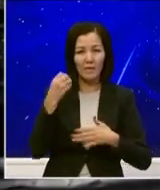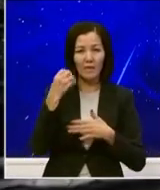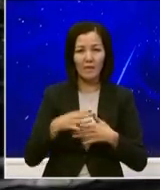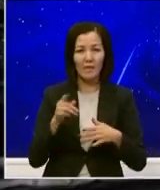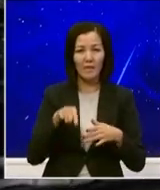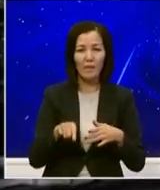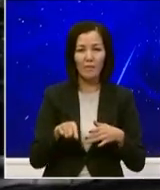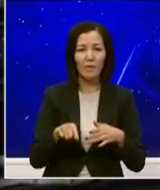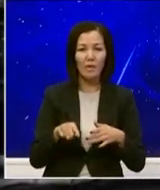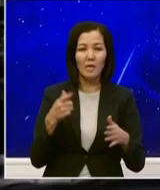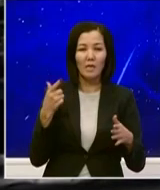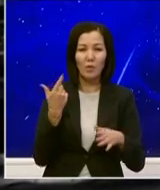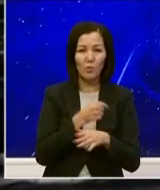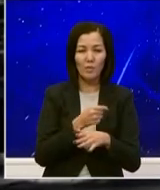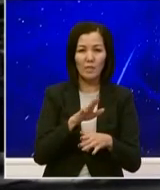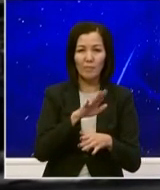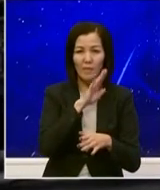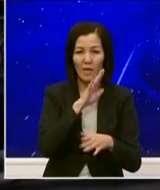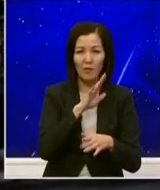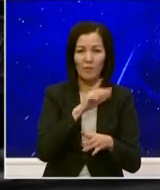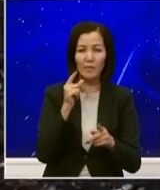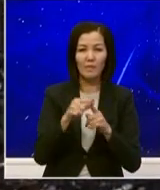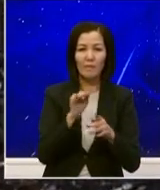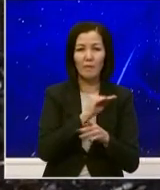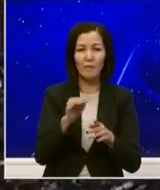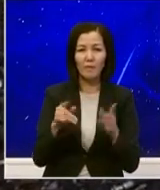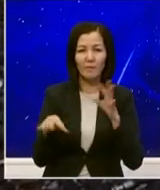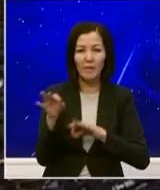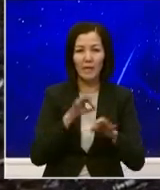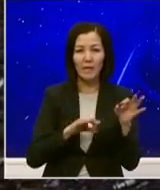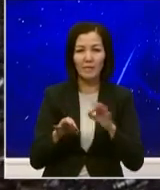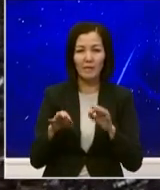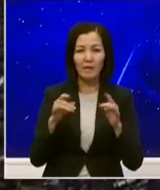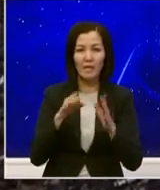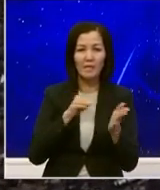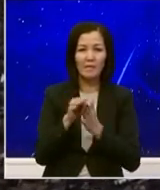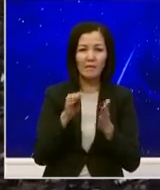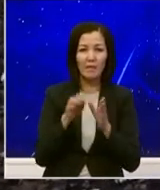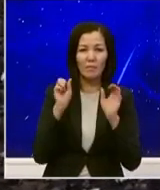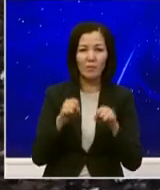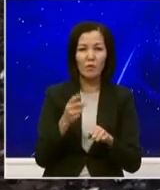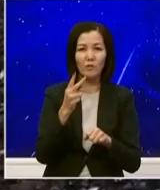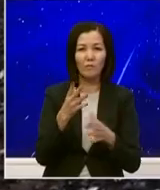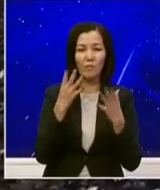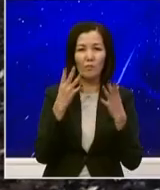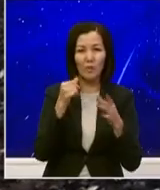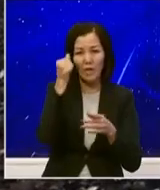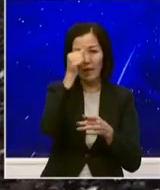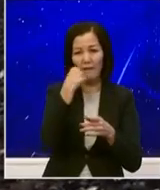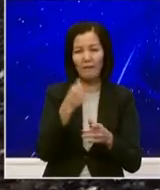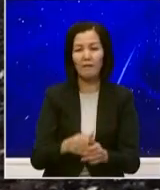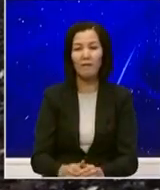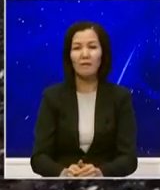и там усыпляют. По словам официальных лиц, проект по искоренению вьетнамских свиней может занять до 2 лет.